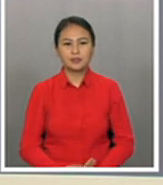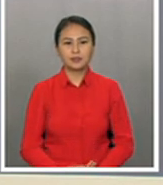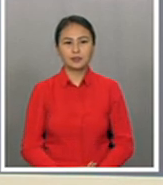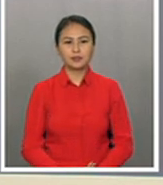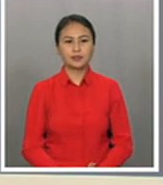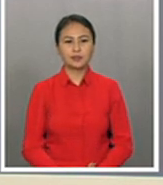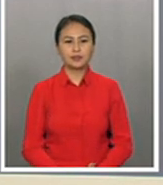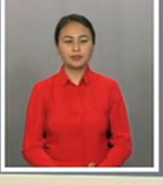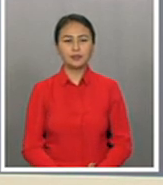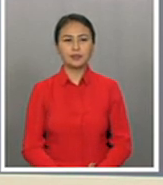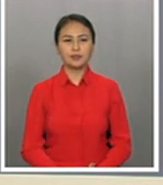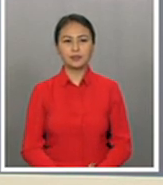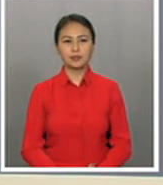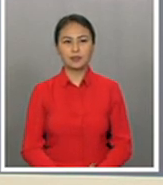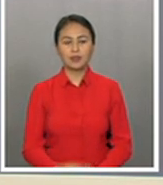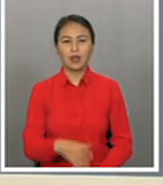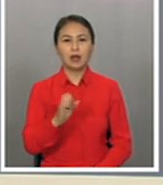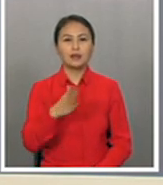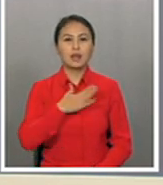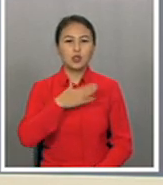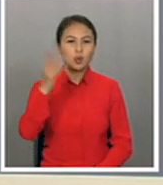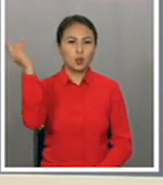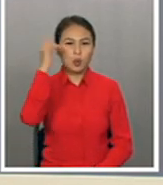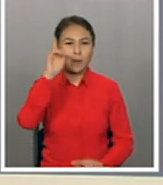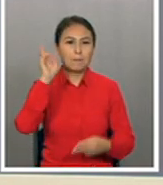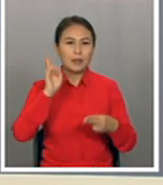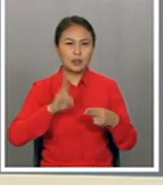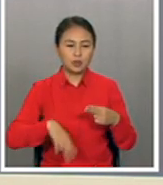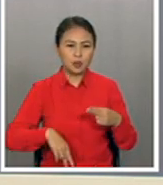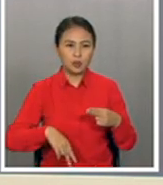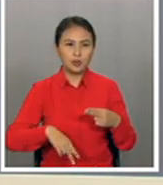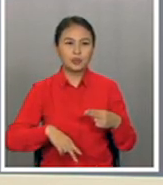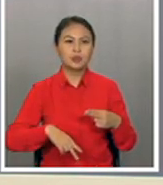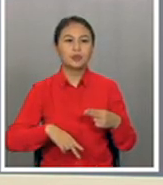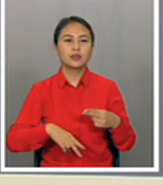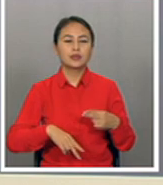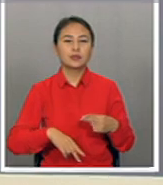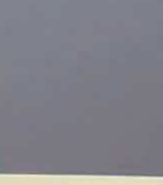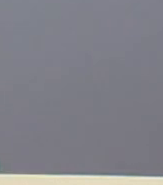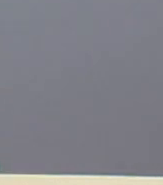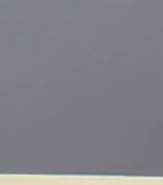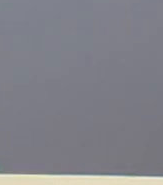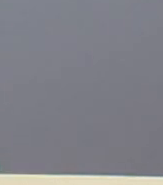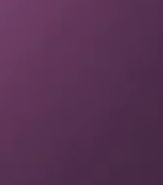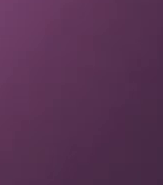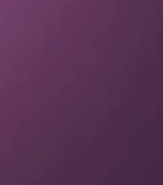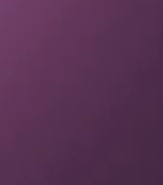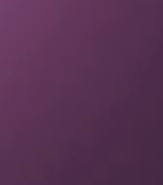А наш урок подошел к концу. До свидания!